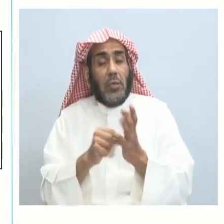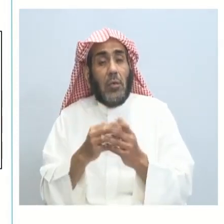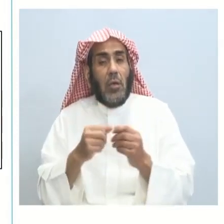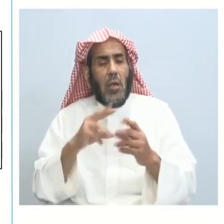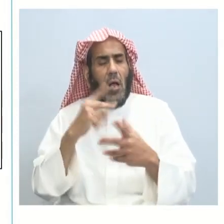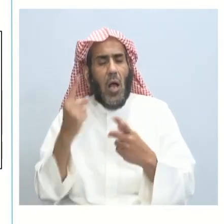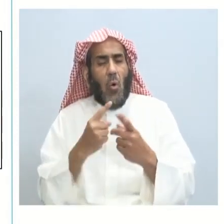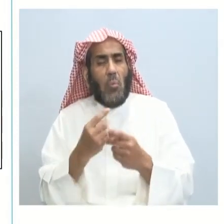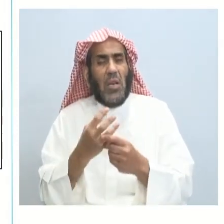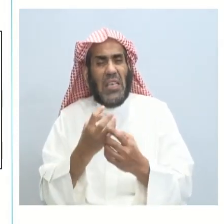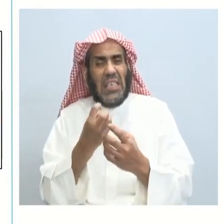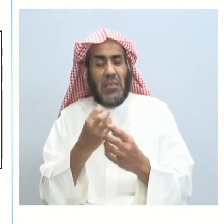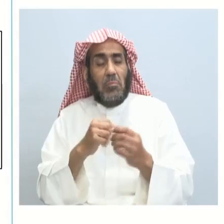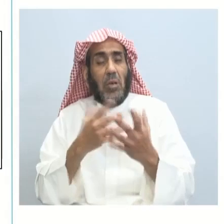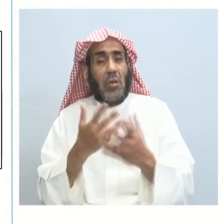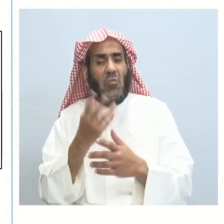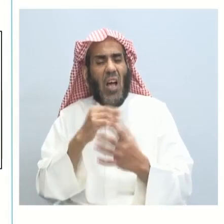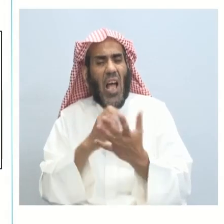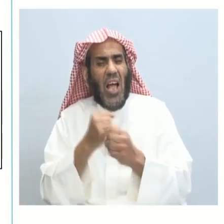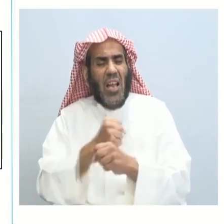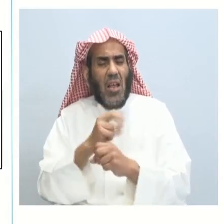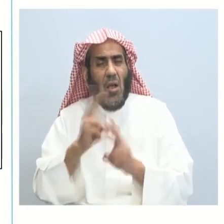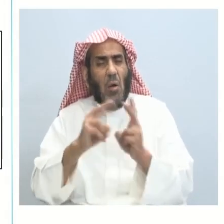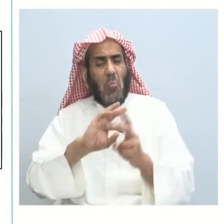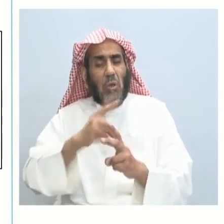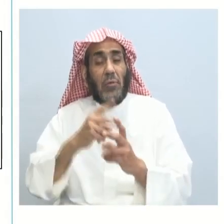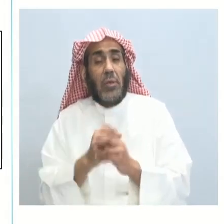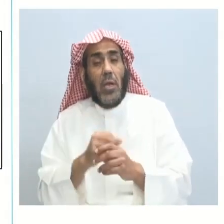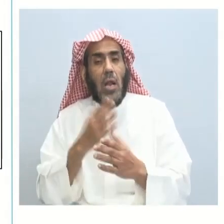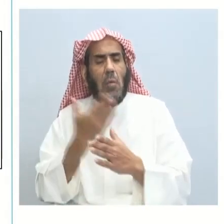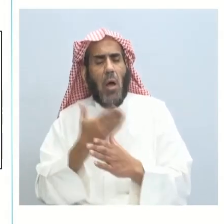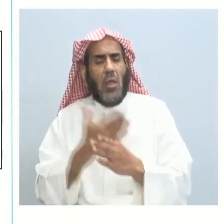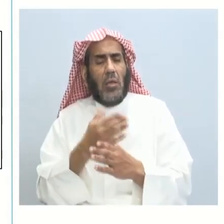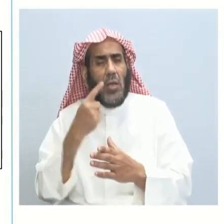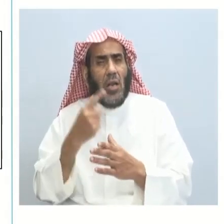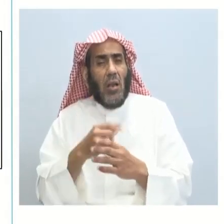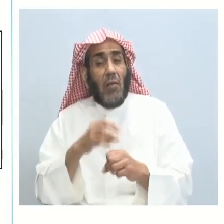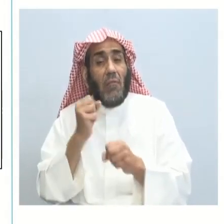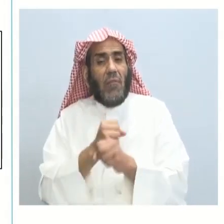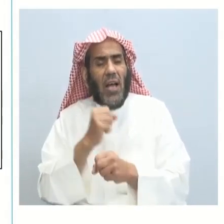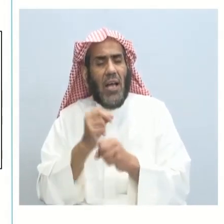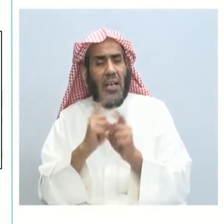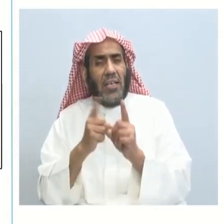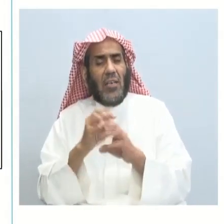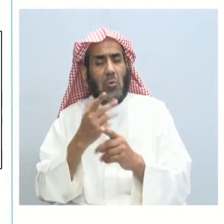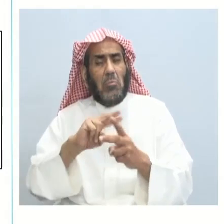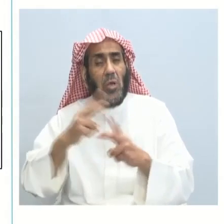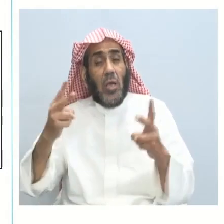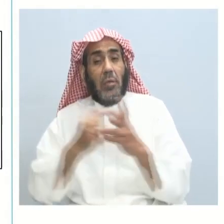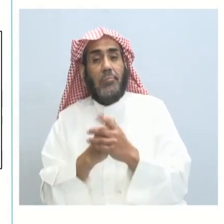عوامل الجذب الرئيسه ما الذي يجعل فعاليتك مختلفه ل ل ماذا ترى ان فعاليتك قد تكون